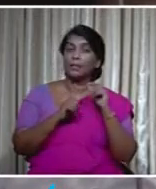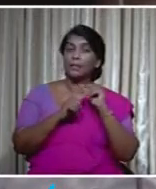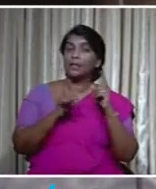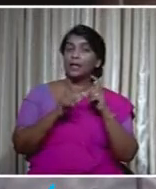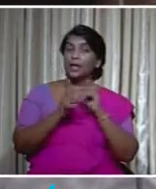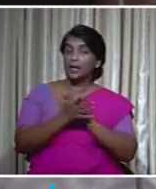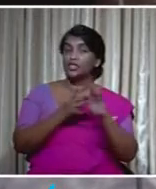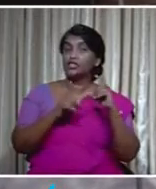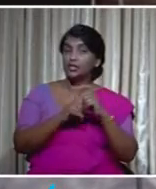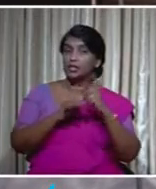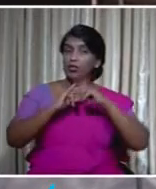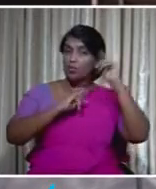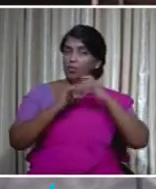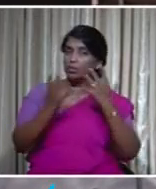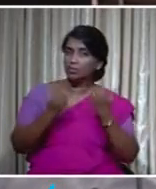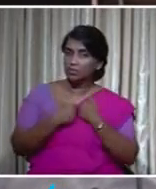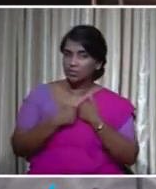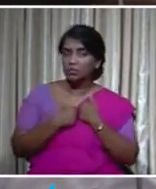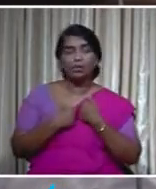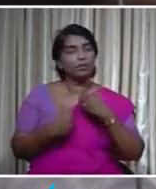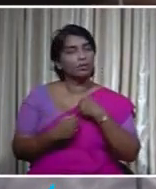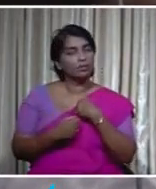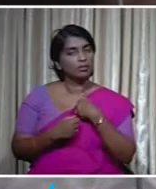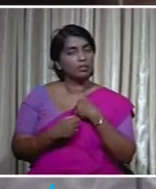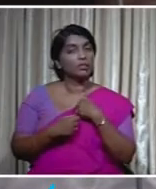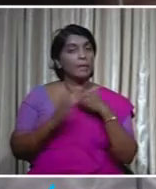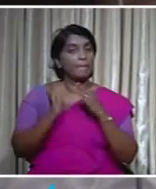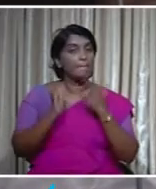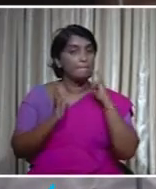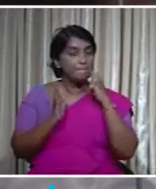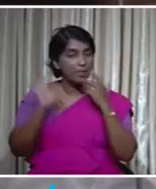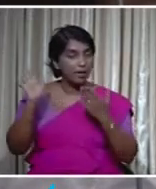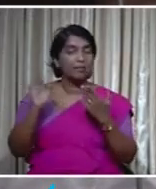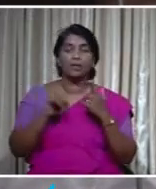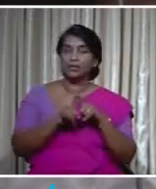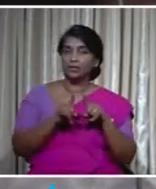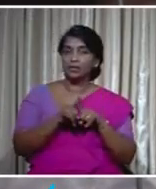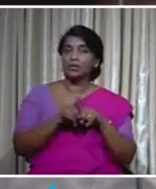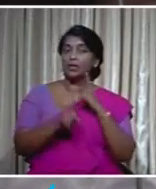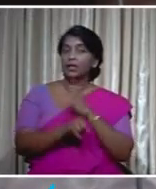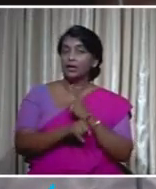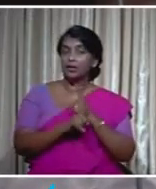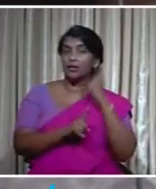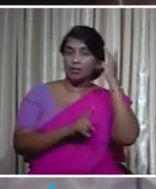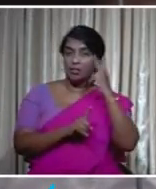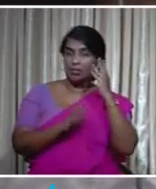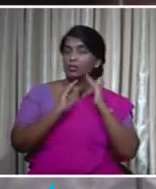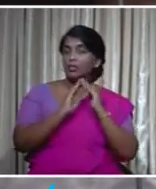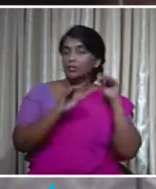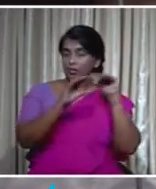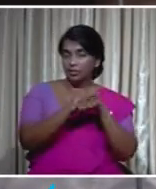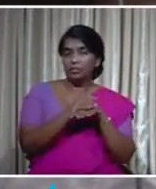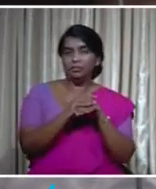நேரம் நான் ஃபுல் டைமாக இதே மீப்பே பாதுக்கையில் அமைந்துள்ள கல்வி முகாமைத்துவ நிலையத்தில் நான் கல்வி பின்பட்ட